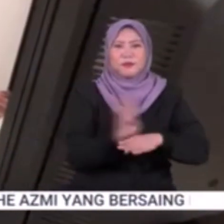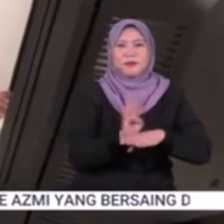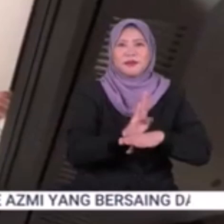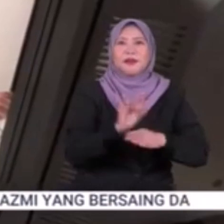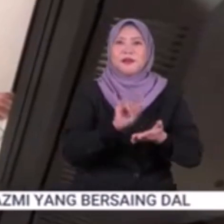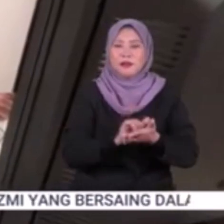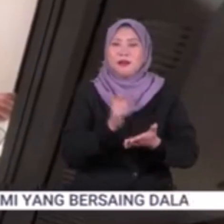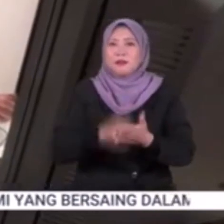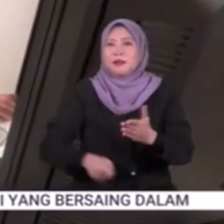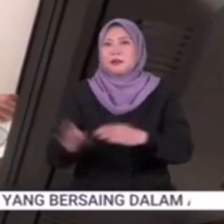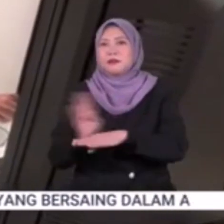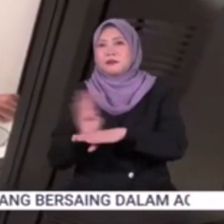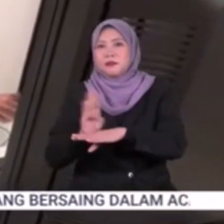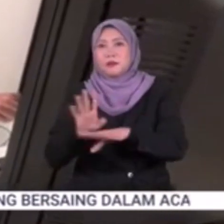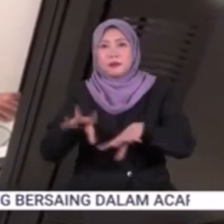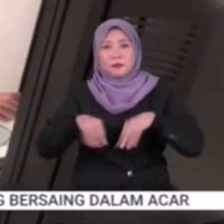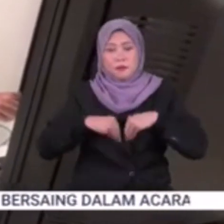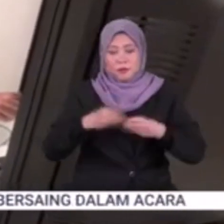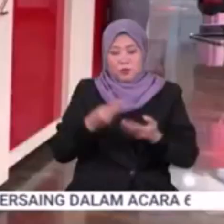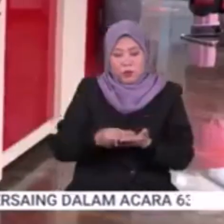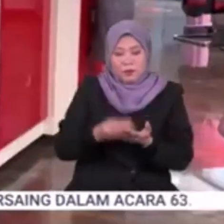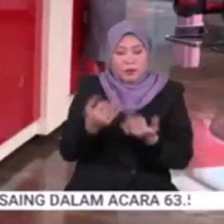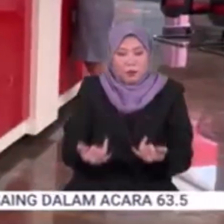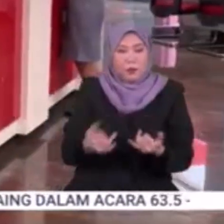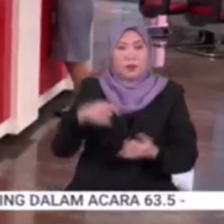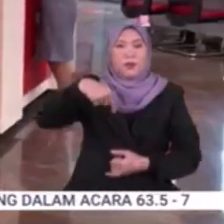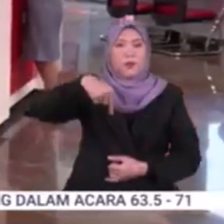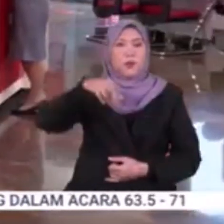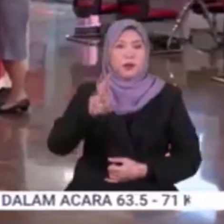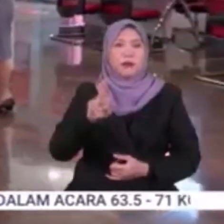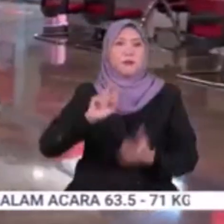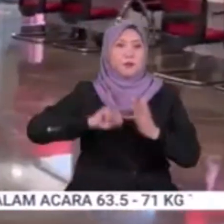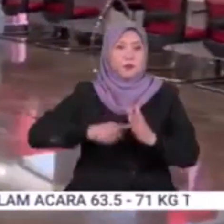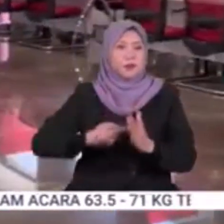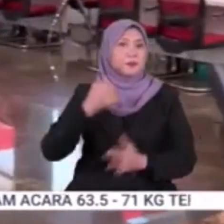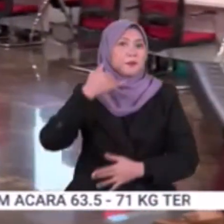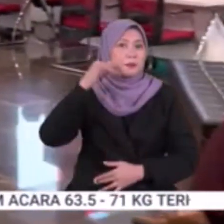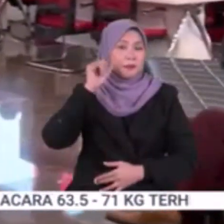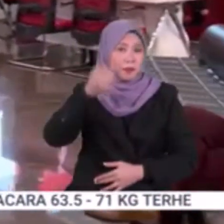ke atas penjagaan yang terima pembayaran duit now QR mulai esok